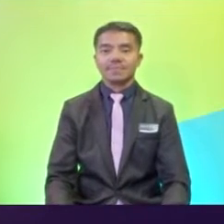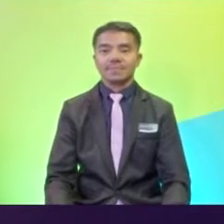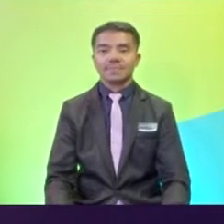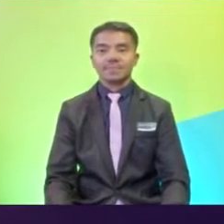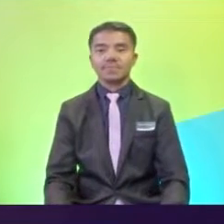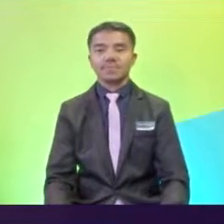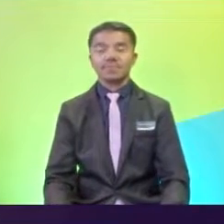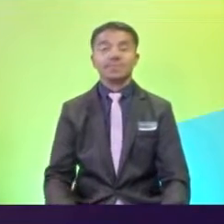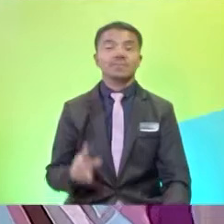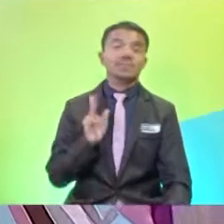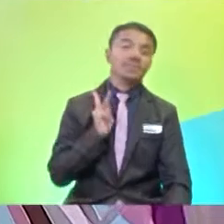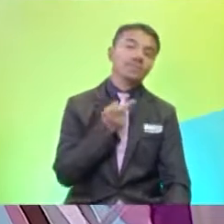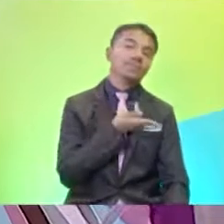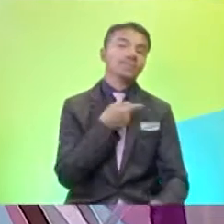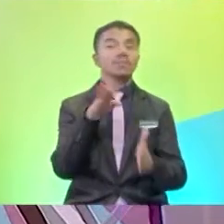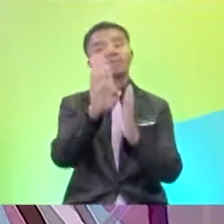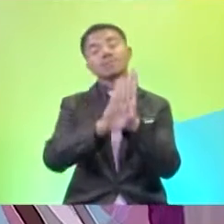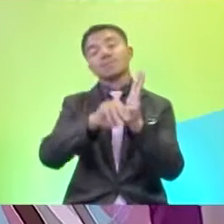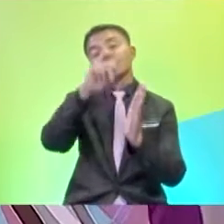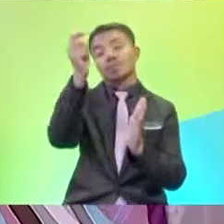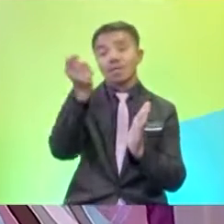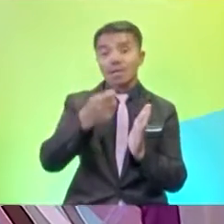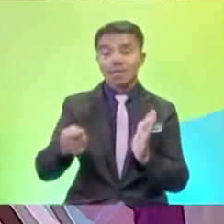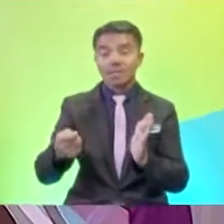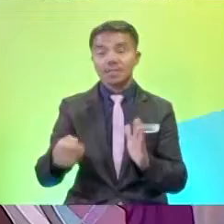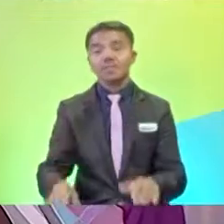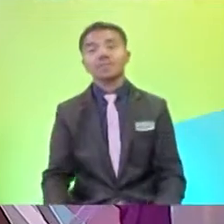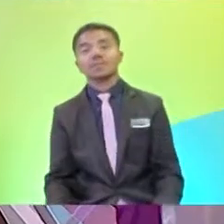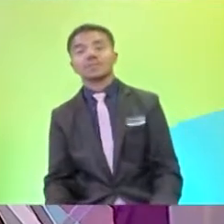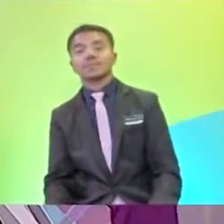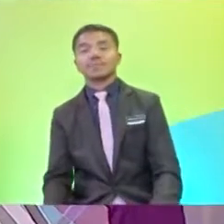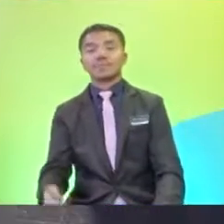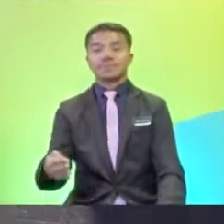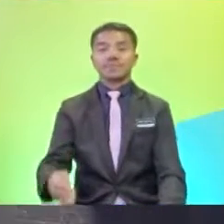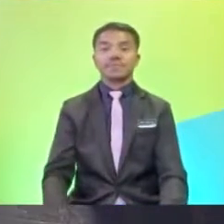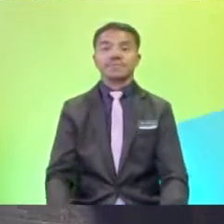dengan kawan-kawan kita tidak membuat bising kita berbincang dengan baik